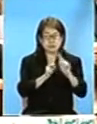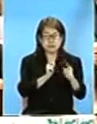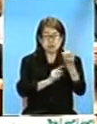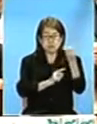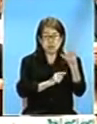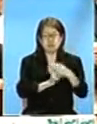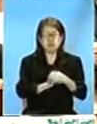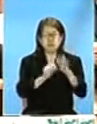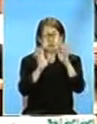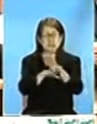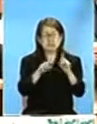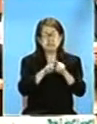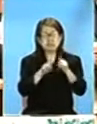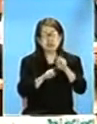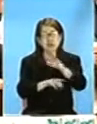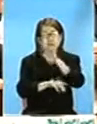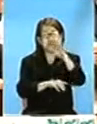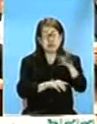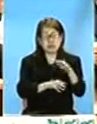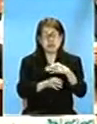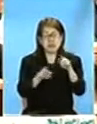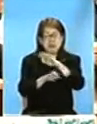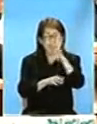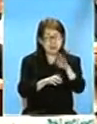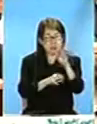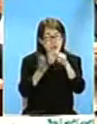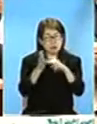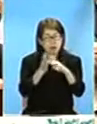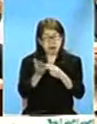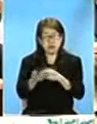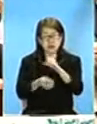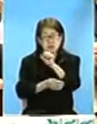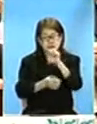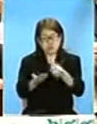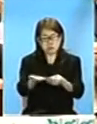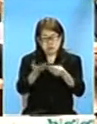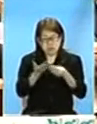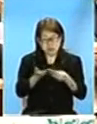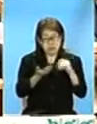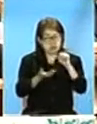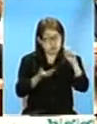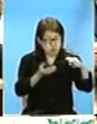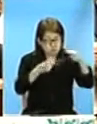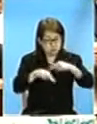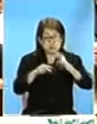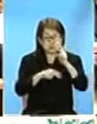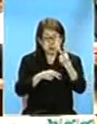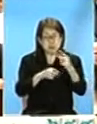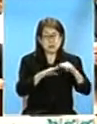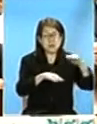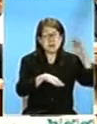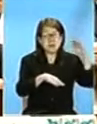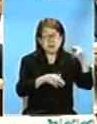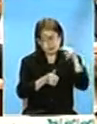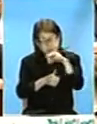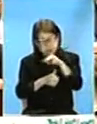นสภาพี่เลี้ยงหรือเป็นสภากลั่นกรองแต่ไม่ได้เป็นสภาตรวจสอบด้วยเหมือนในปัจจุบันนะครับดังนั้นที่ม